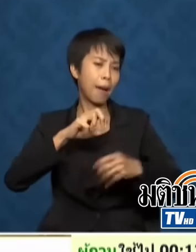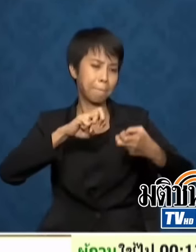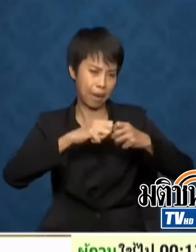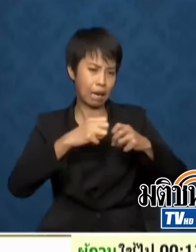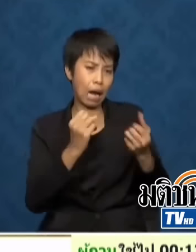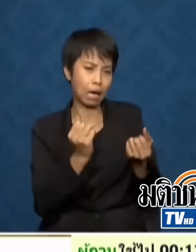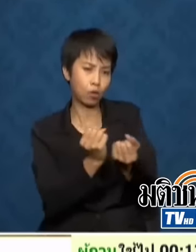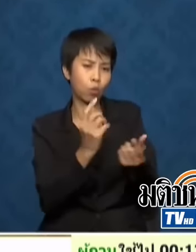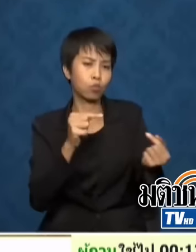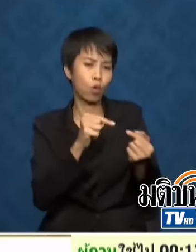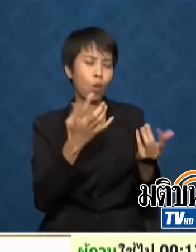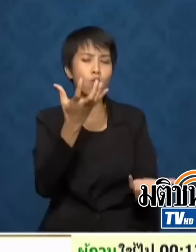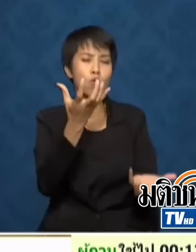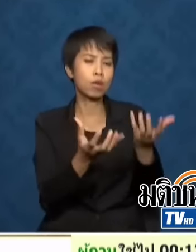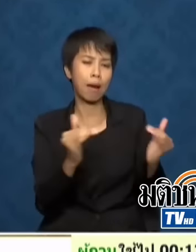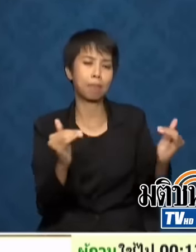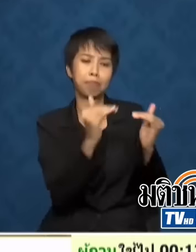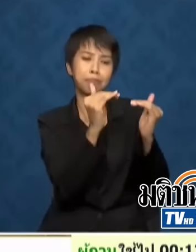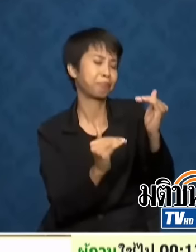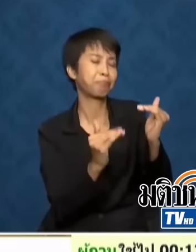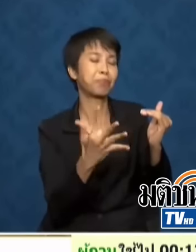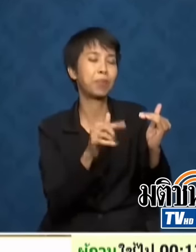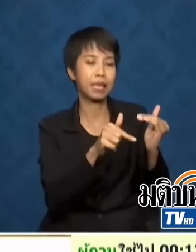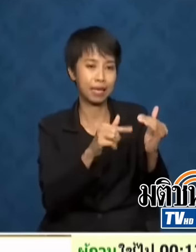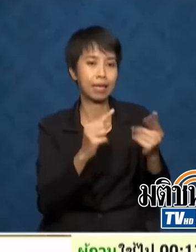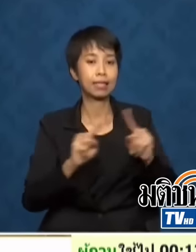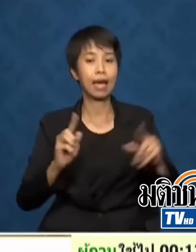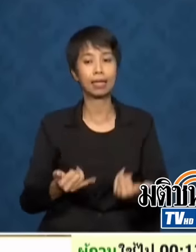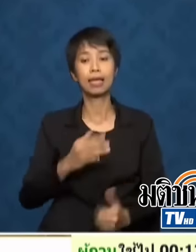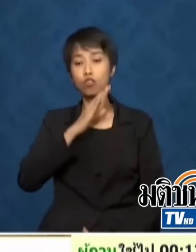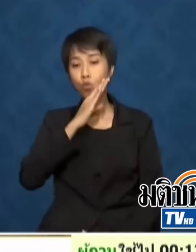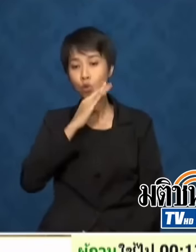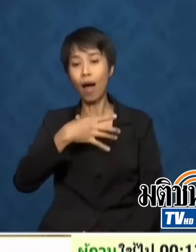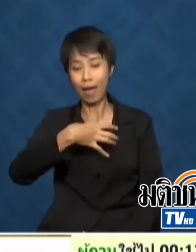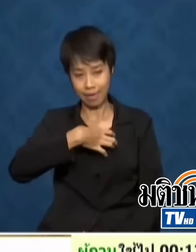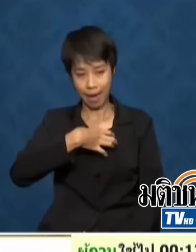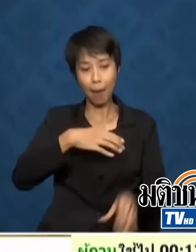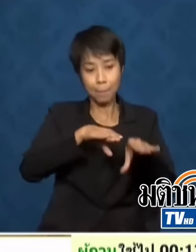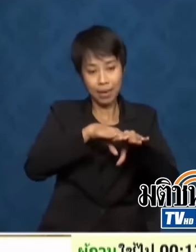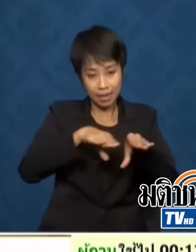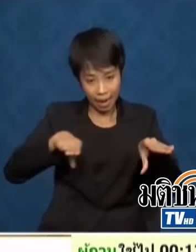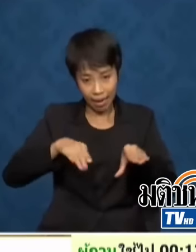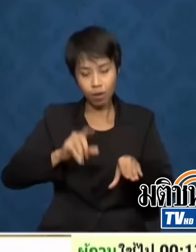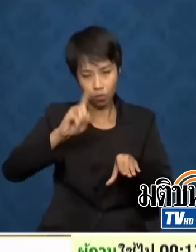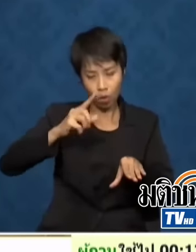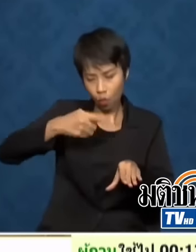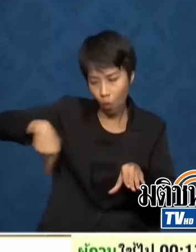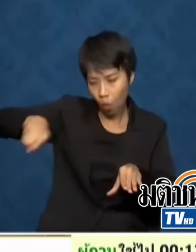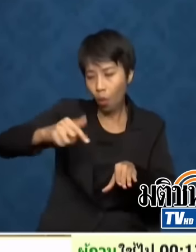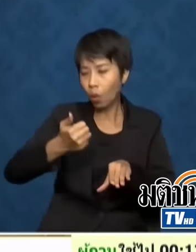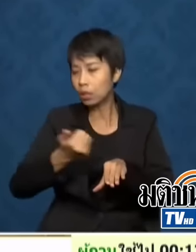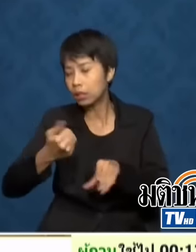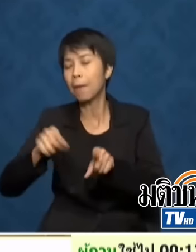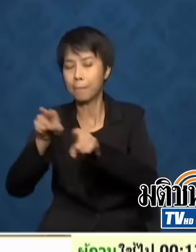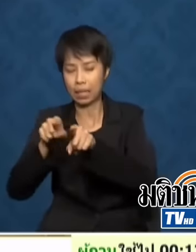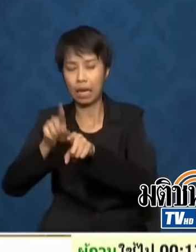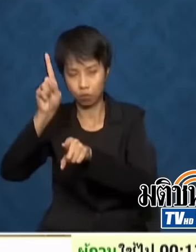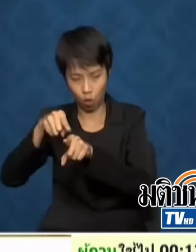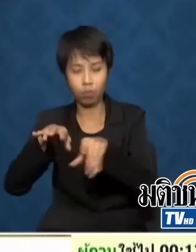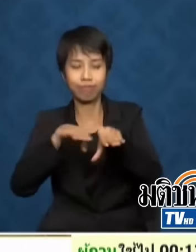ธรรมแต่ประเด็นก็คือว่าถ้าสุดท้ายเราจะสร้างมาตรฐานนี้ทุกคนต้องได้ดังนั้นผมถึงถามกฎเกณฑ์และมาตรฐานของท่าน